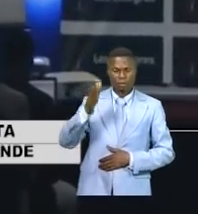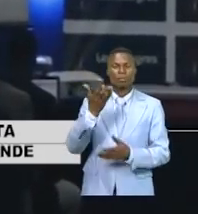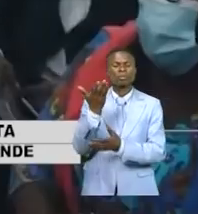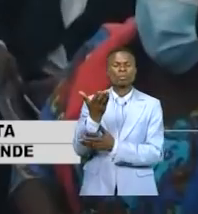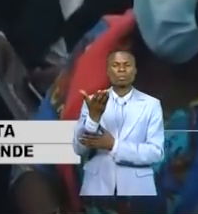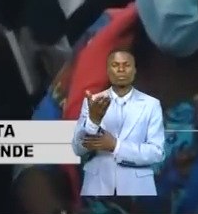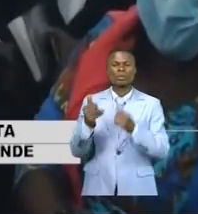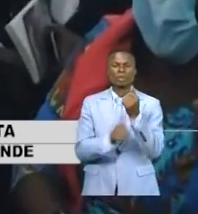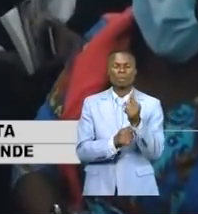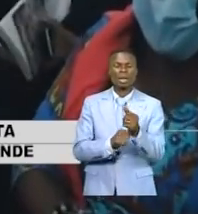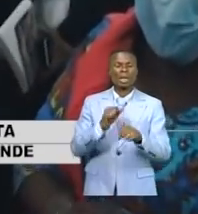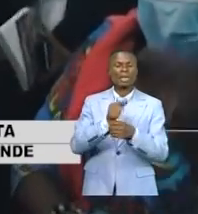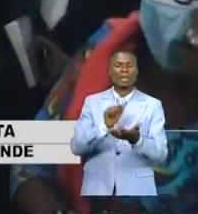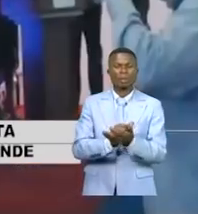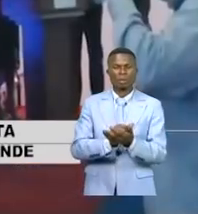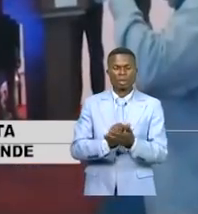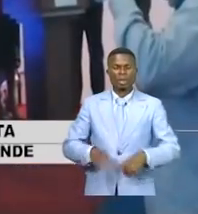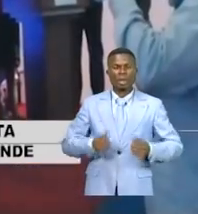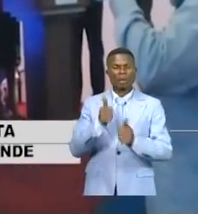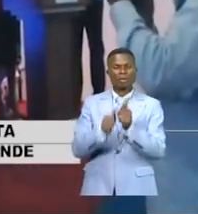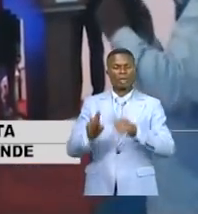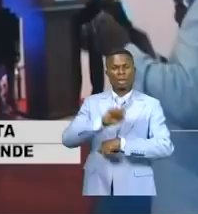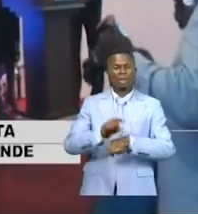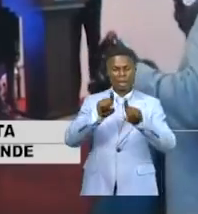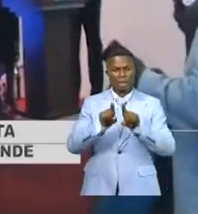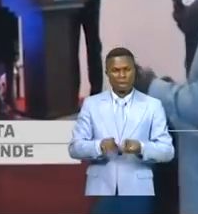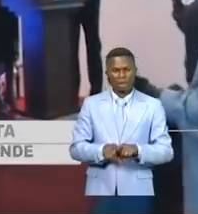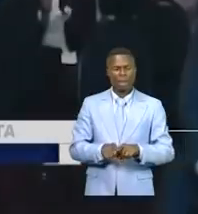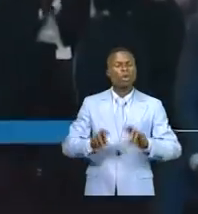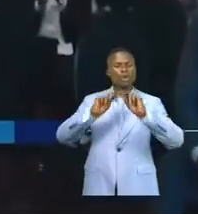seulement celui qui l'a incarné dans sa vie quotidienne, mais aussi